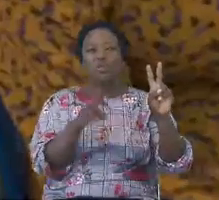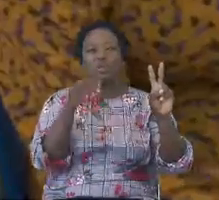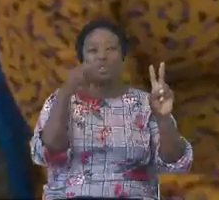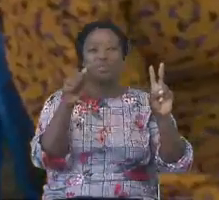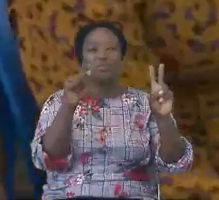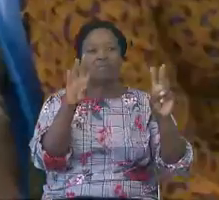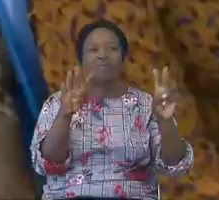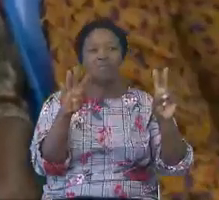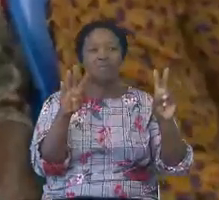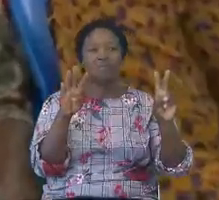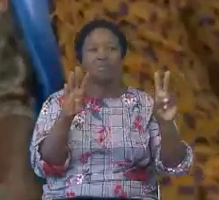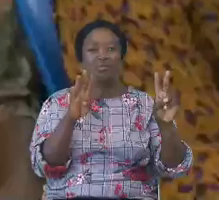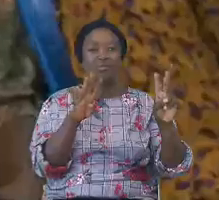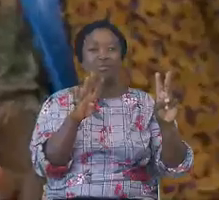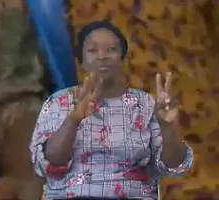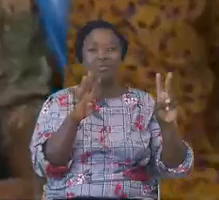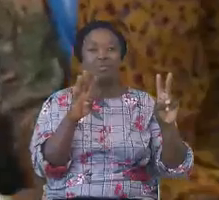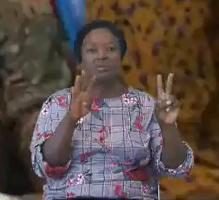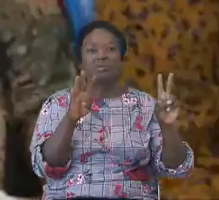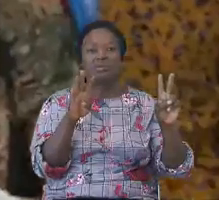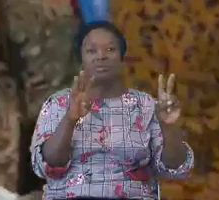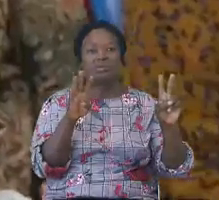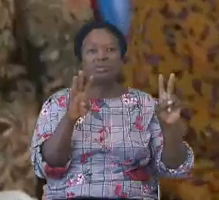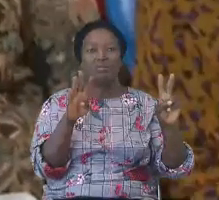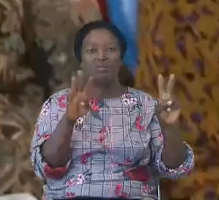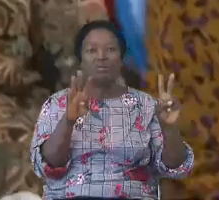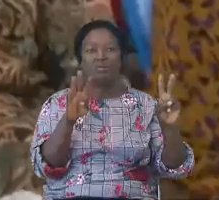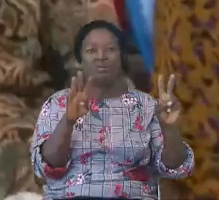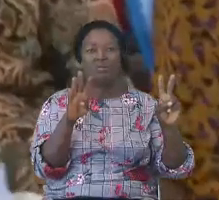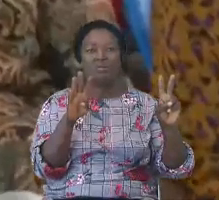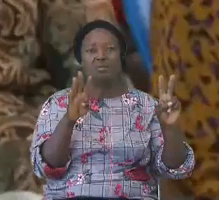Hébreux 2, verset